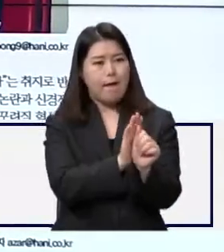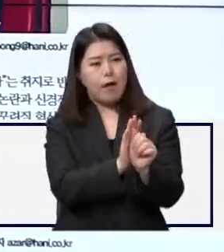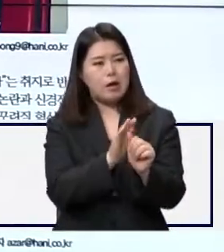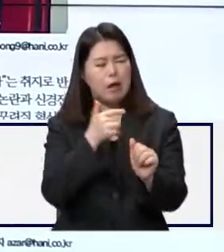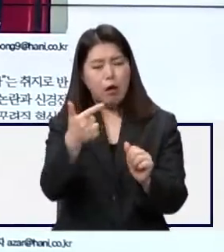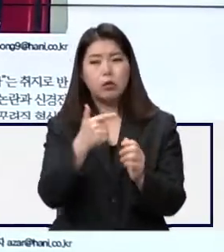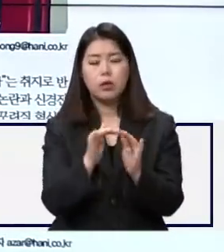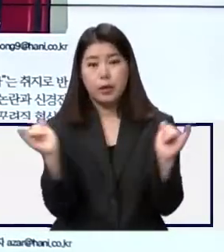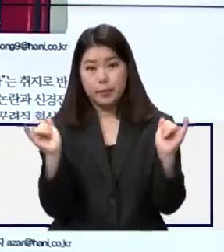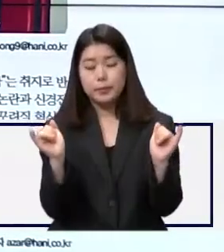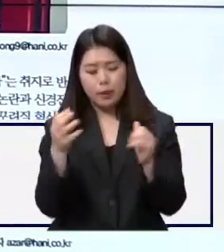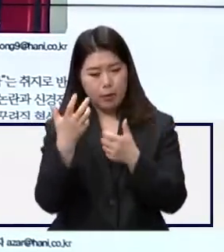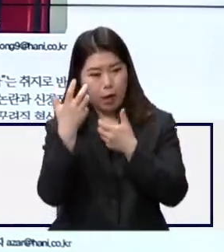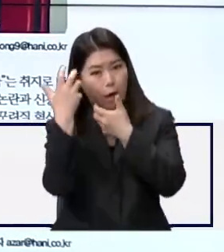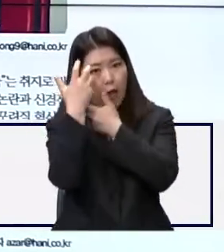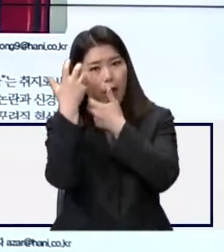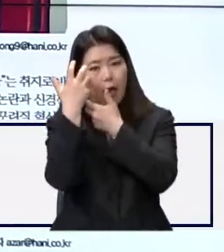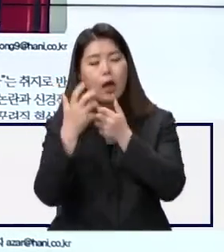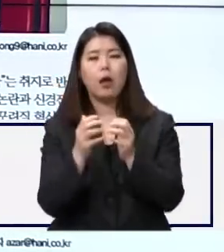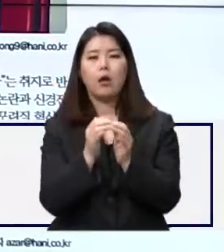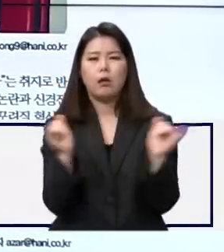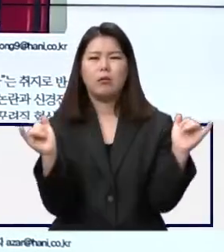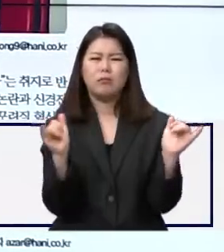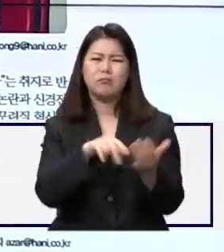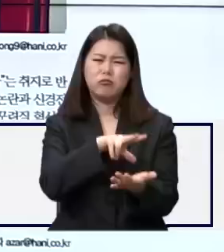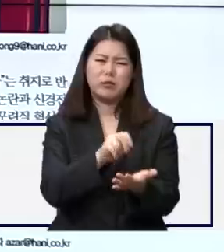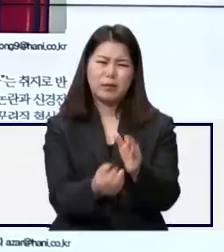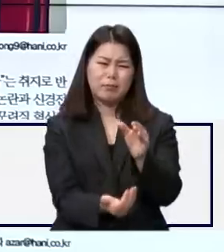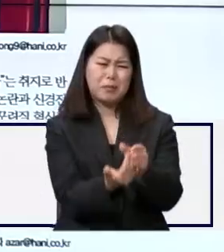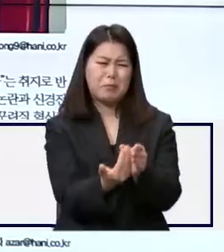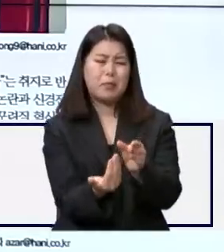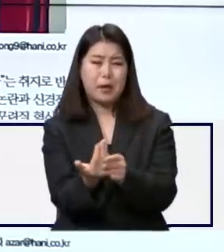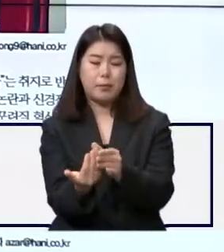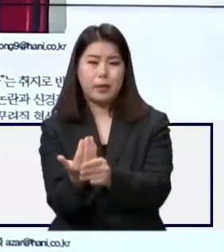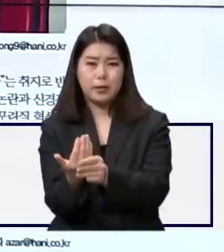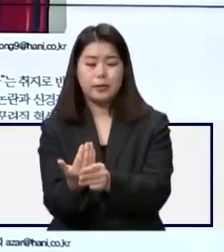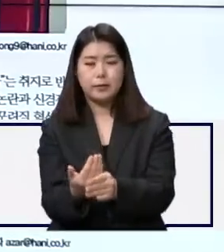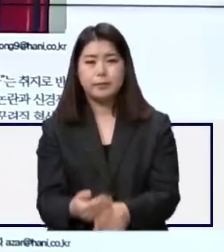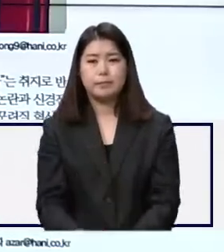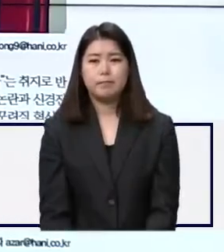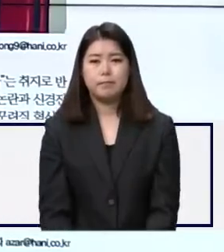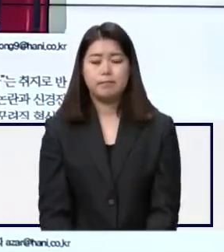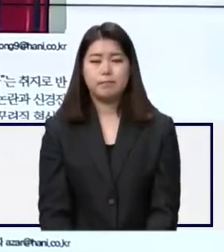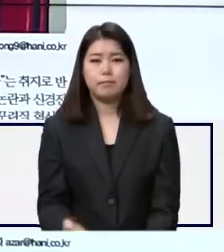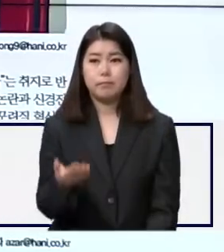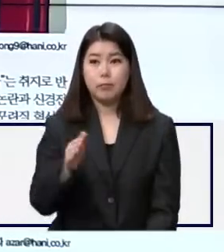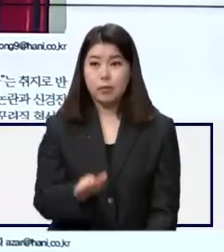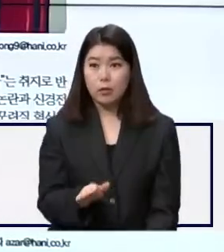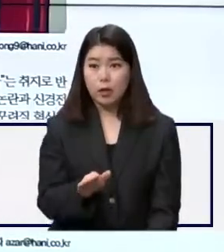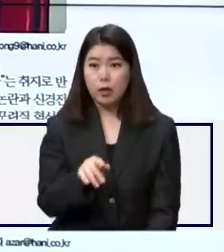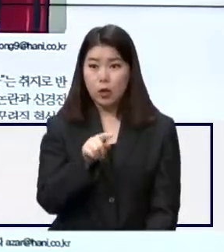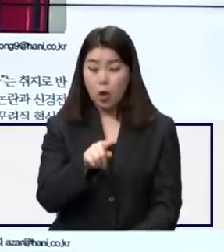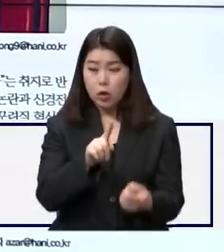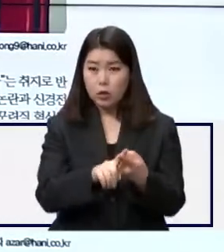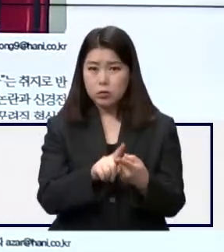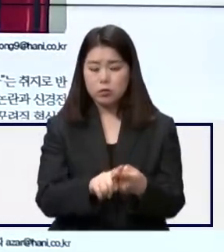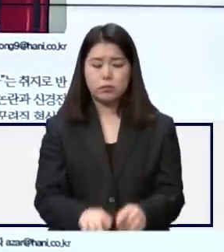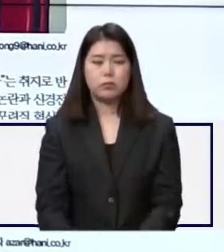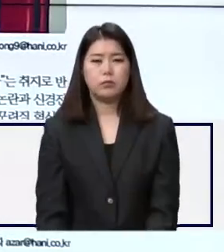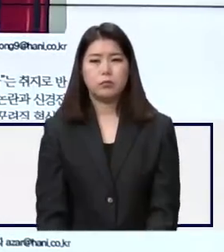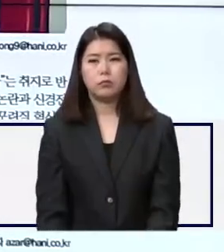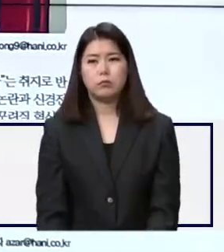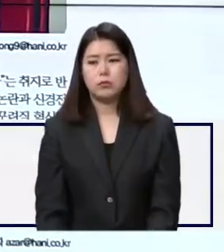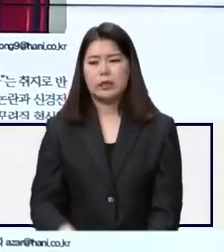어떤 팬덤에 대한 문제가 지금 당내에서 계속 제기가 되고 있는 그런 상황입니다 근데 여기에 대해서 이재명